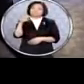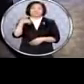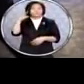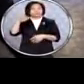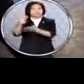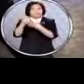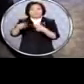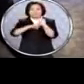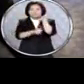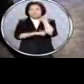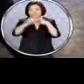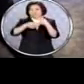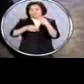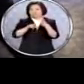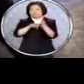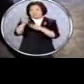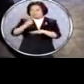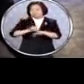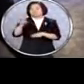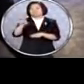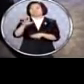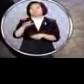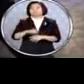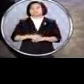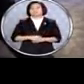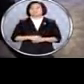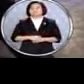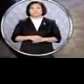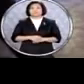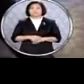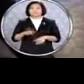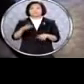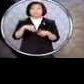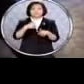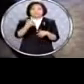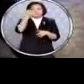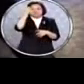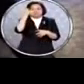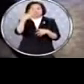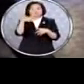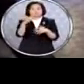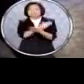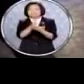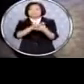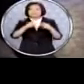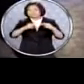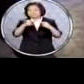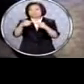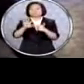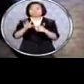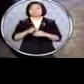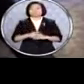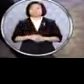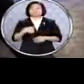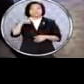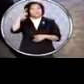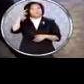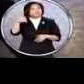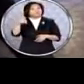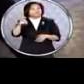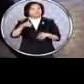人，尤其是我们的法律专业的人在主导司法改革。那我也觉得这是我们